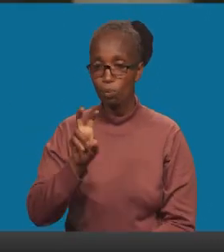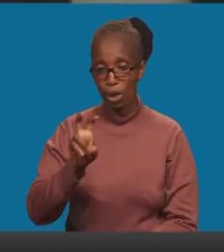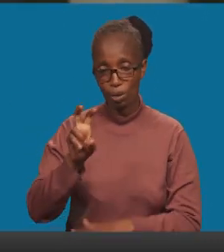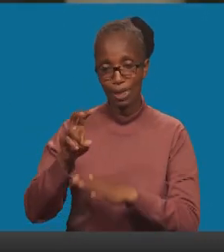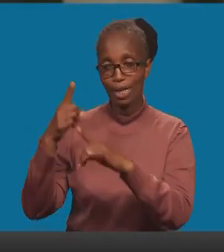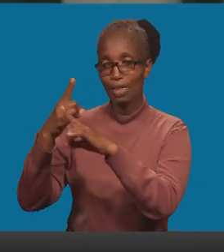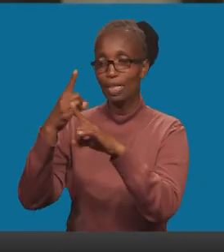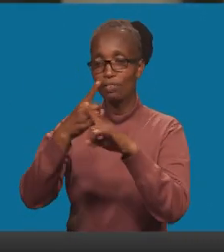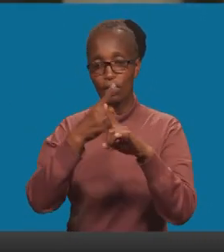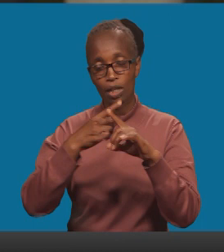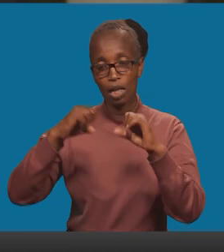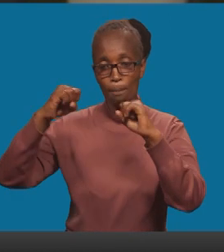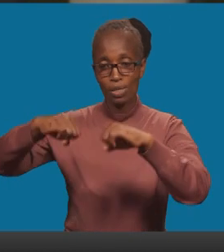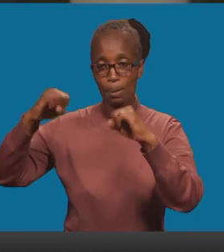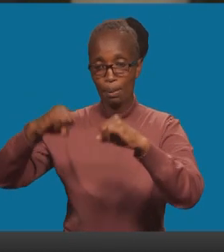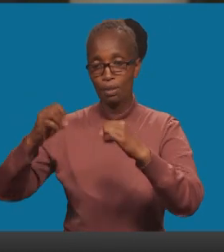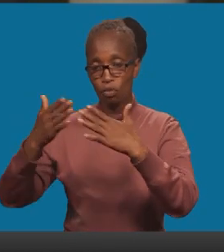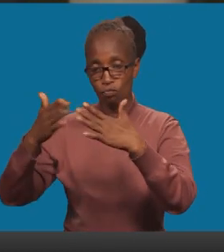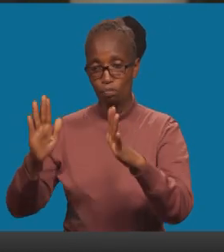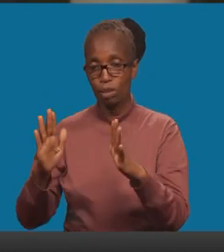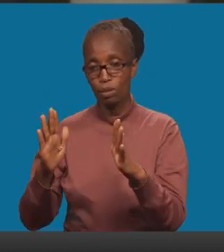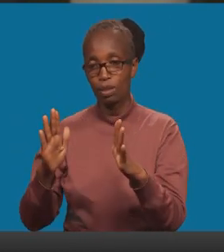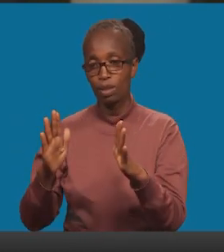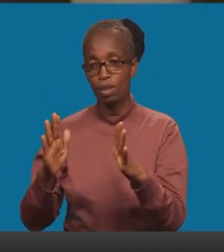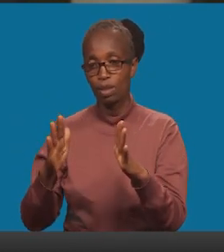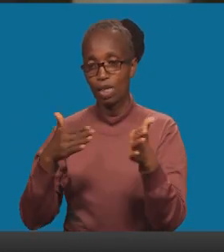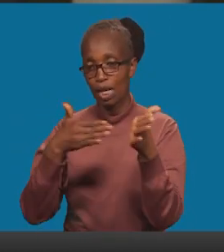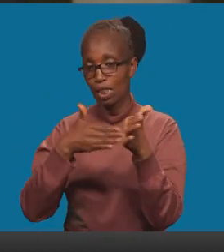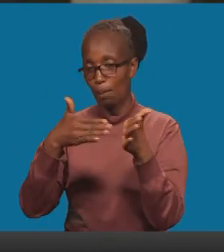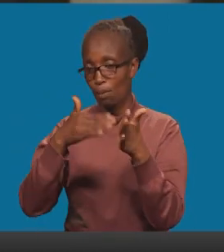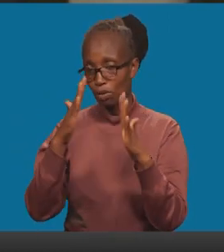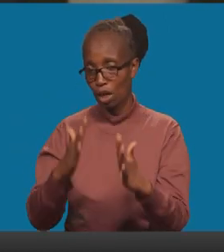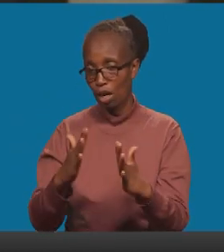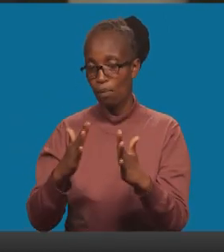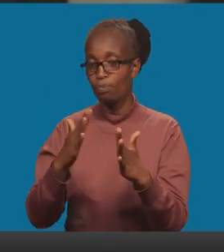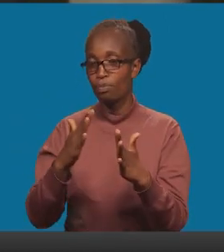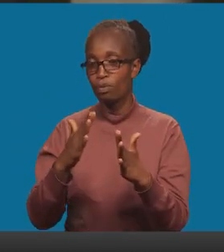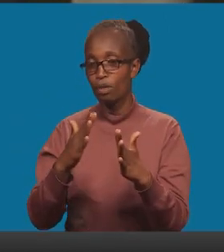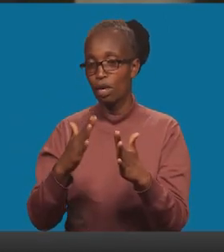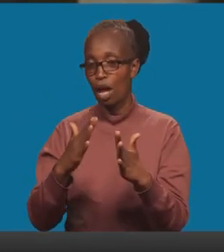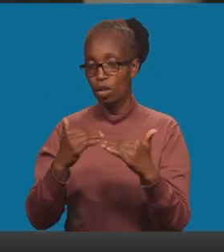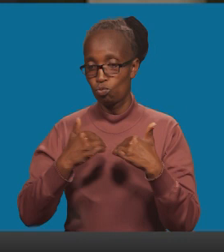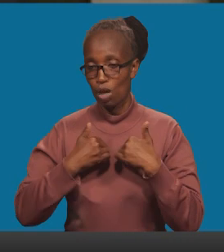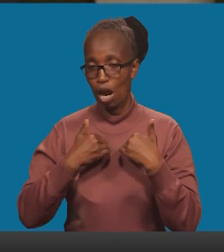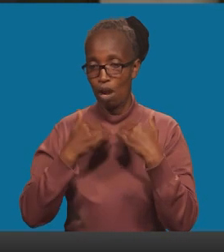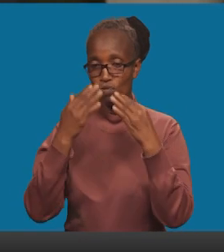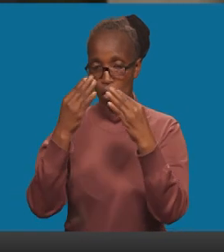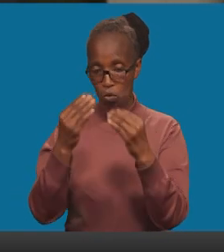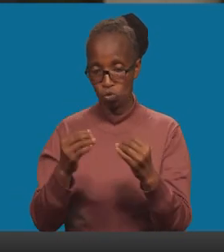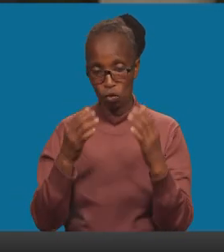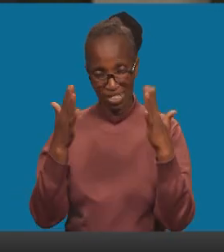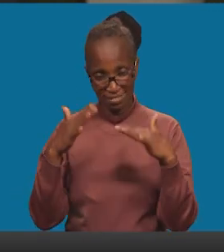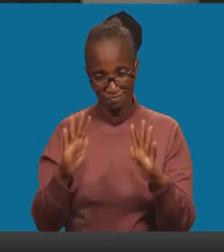at the possibility of opening the border, and we